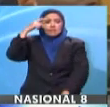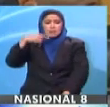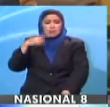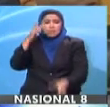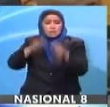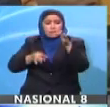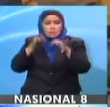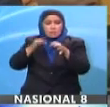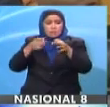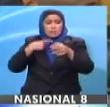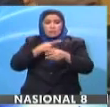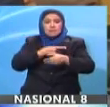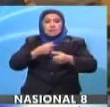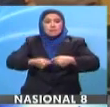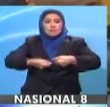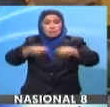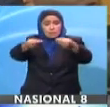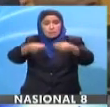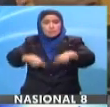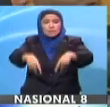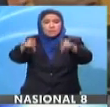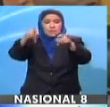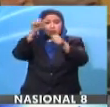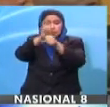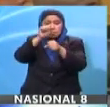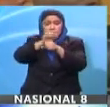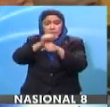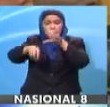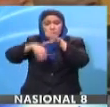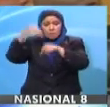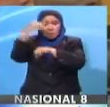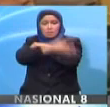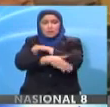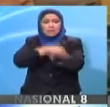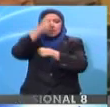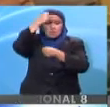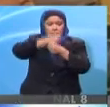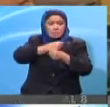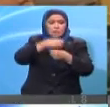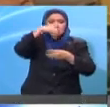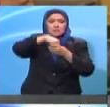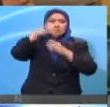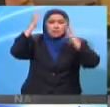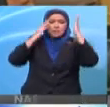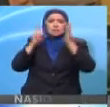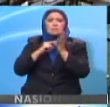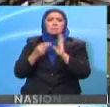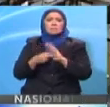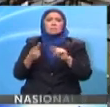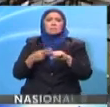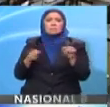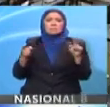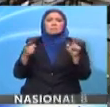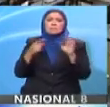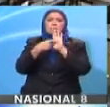bekerja di negara kita pertama ia akan memberi isyarat yang salah dalam polisi negara mengenai isu